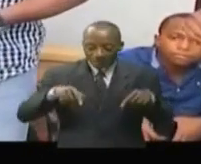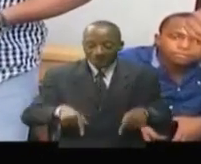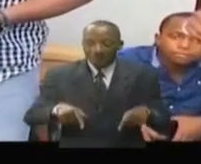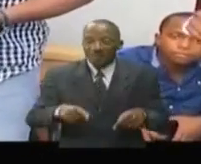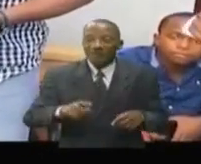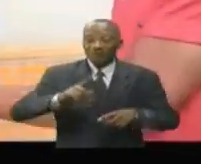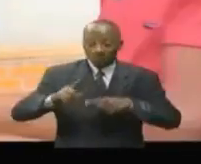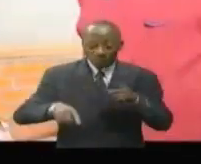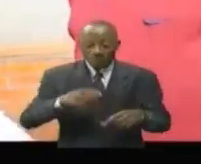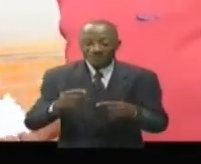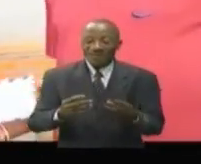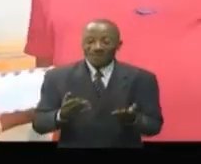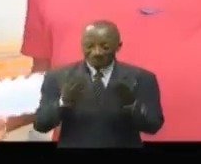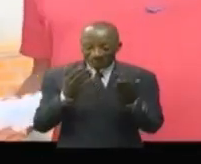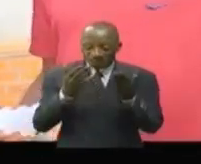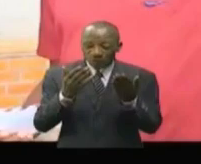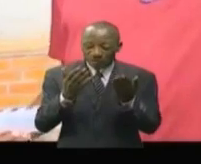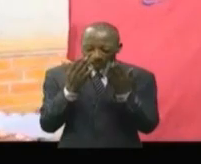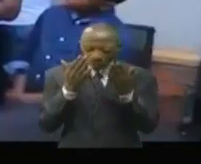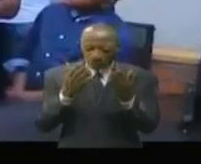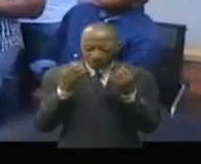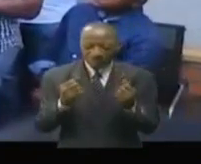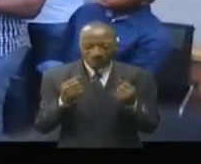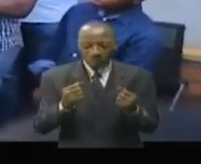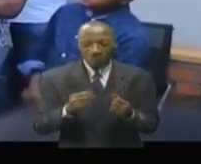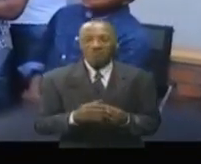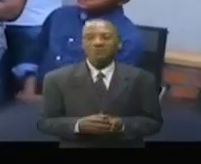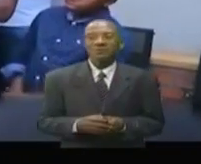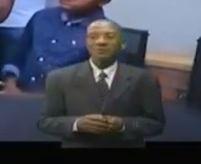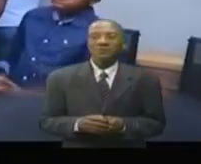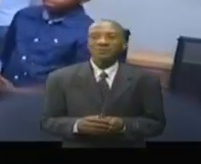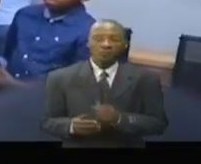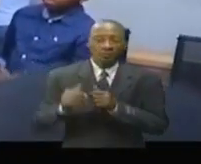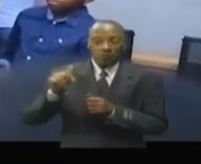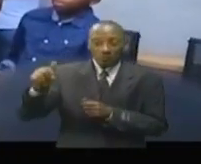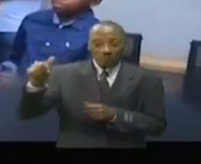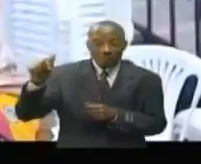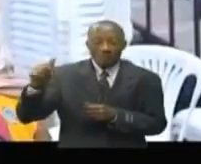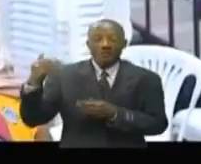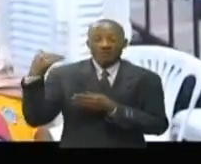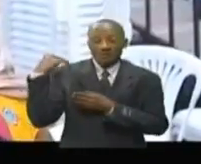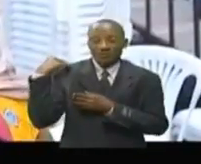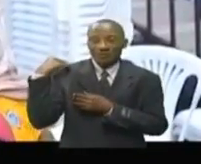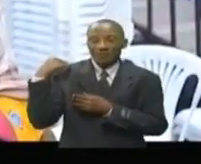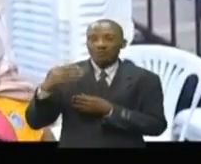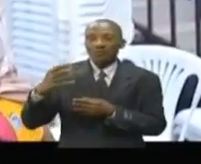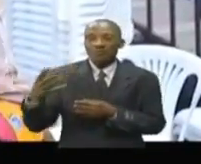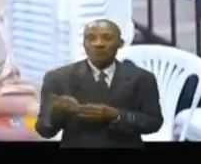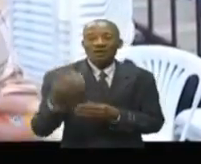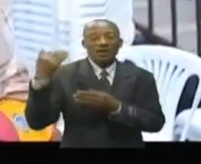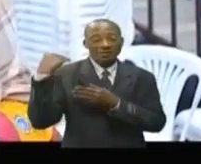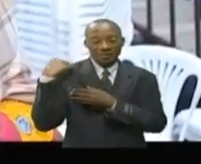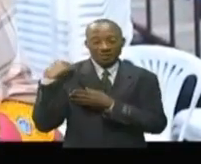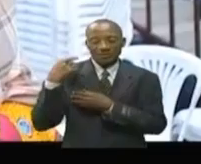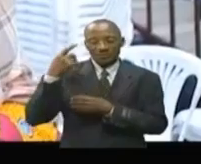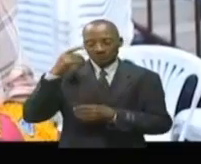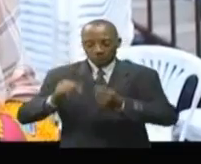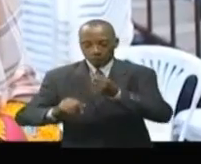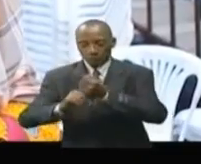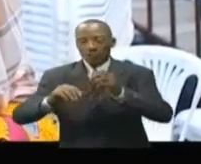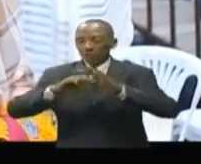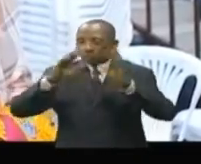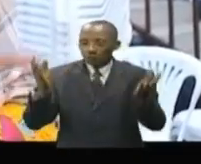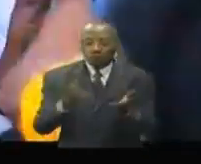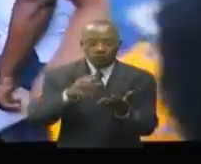enveloppes, ont été remis à ces candidats à l'exéta, qui, avec leurs tuteurs, ont eu le mot juste pour remercier